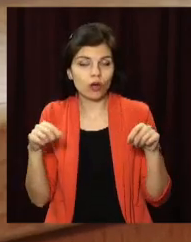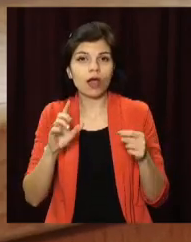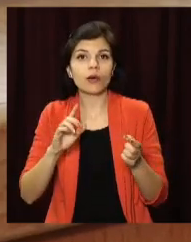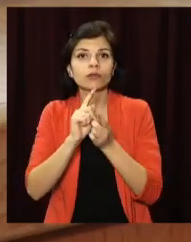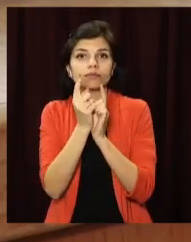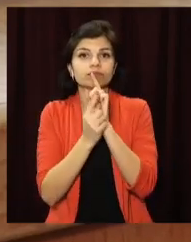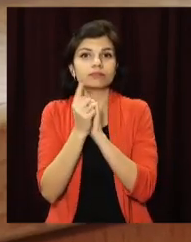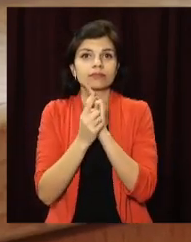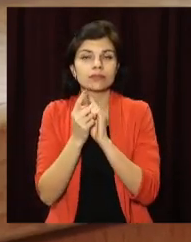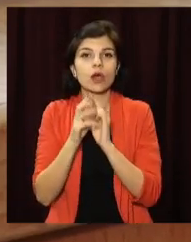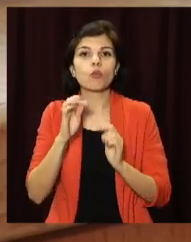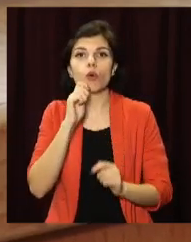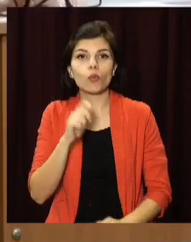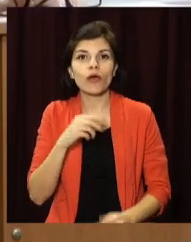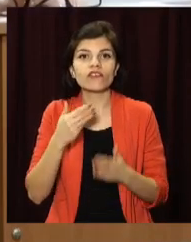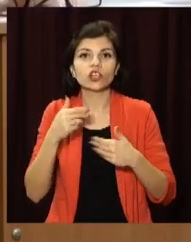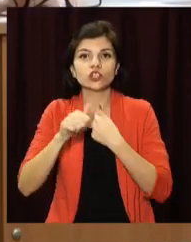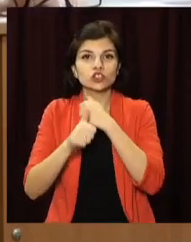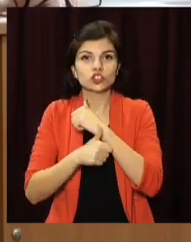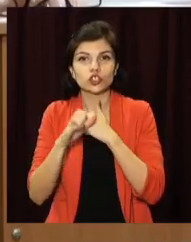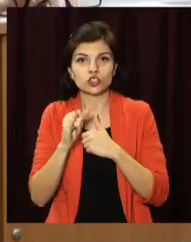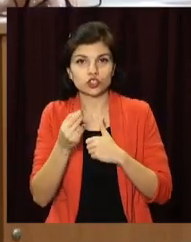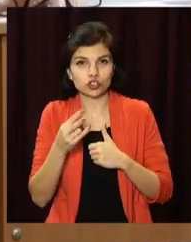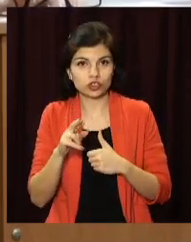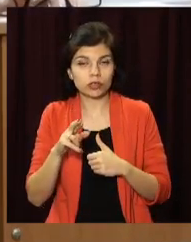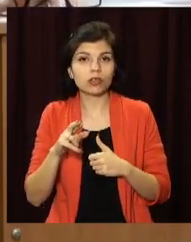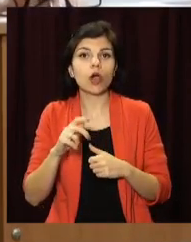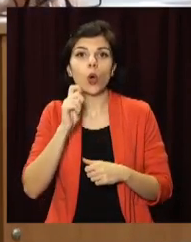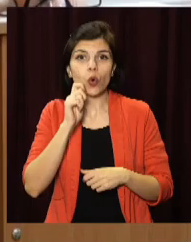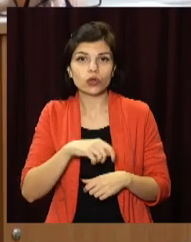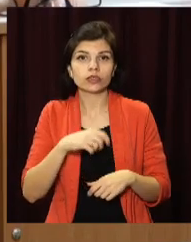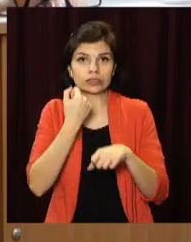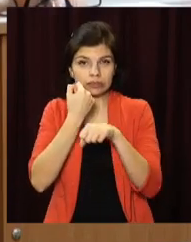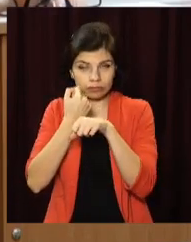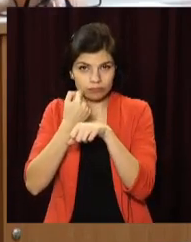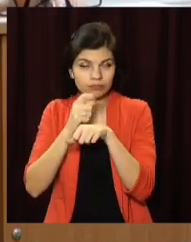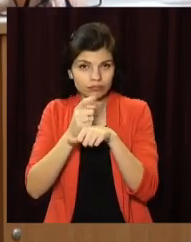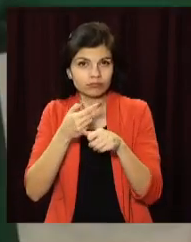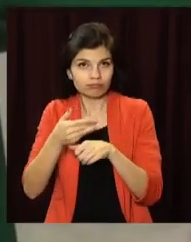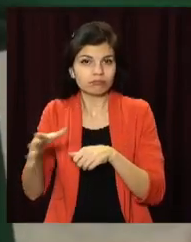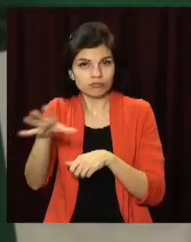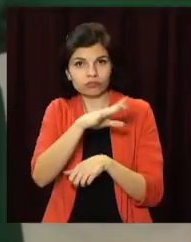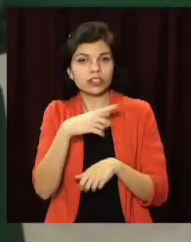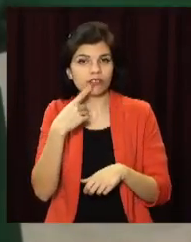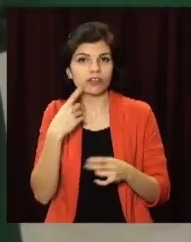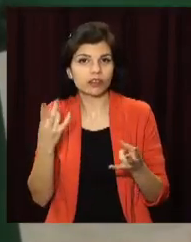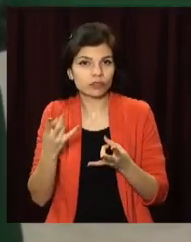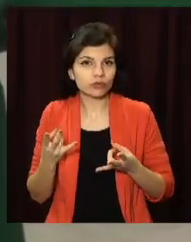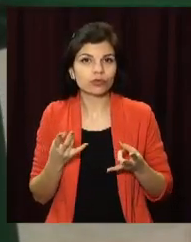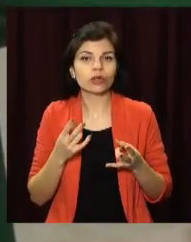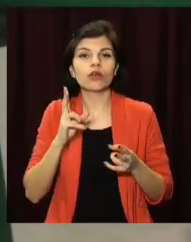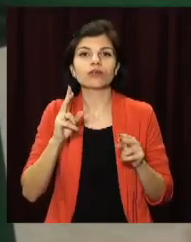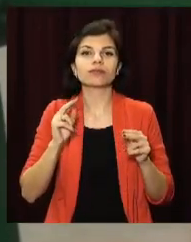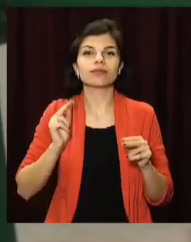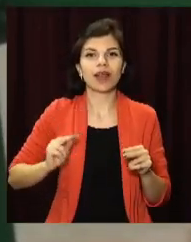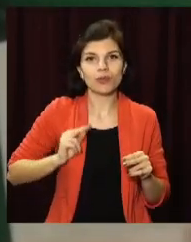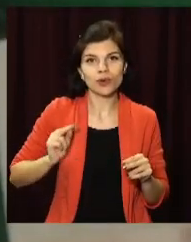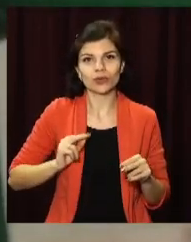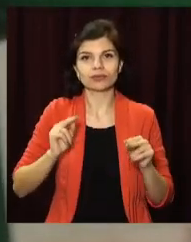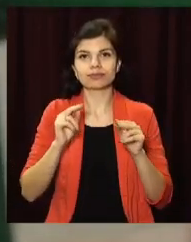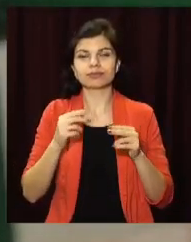змін до закону про мову від 16 січня українською заговорили всі представники сфери обслуговування. А ще набули чинності норми